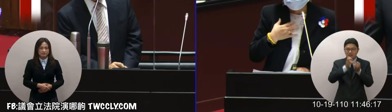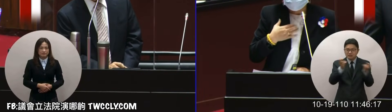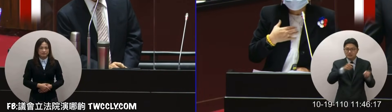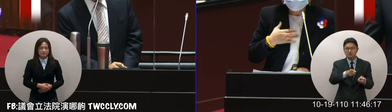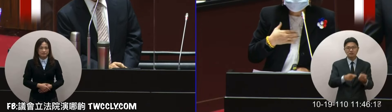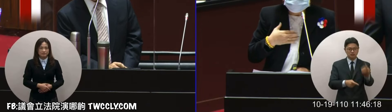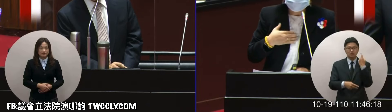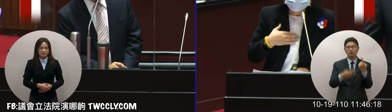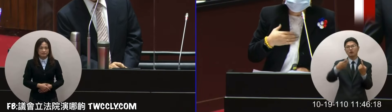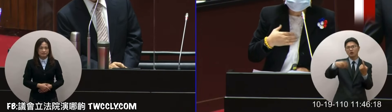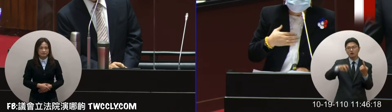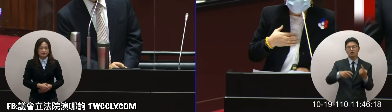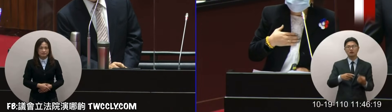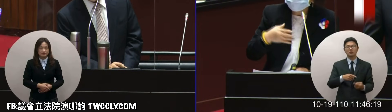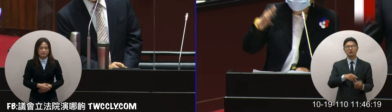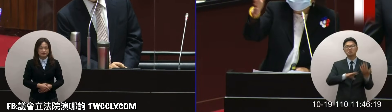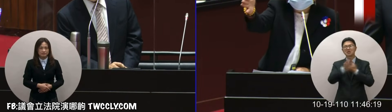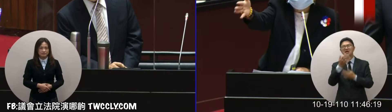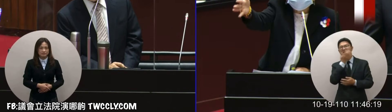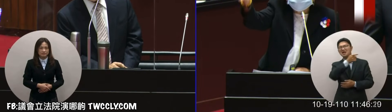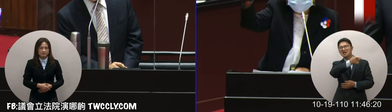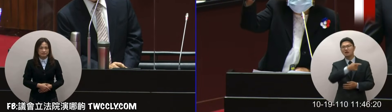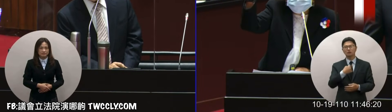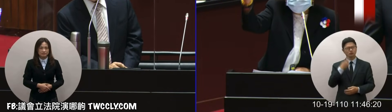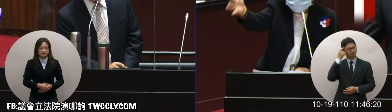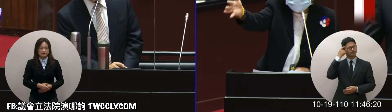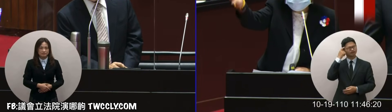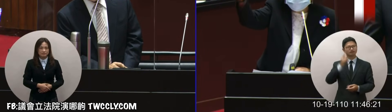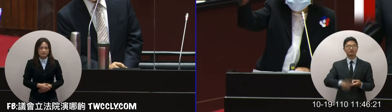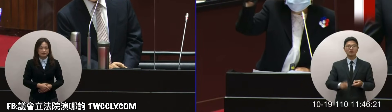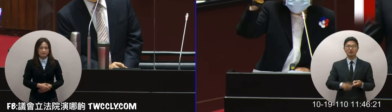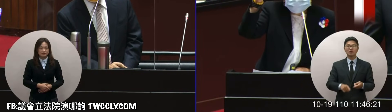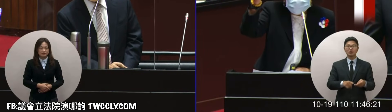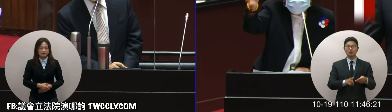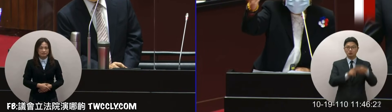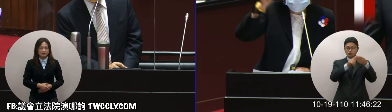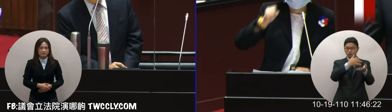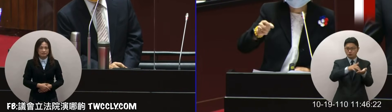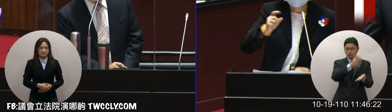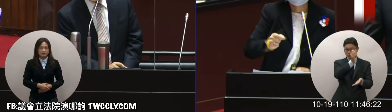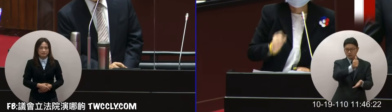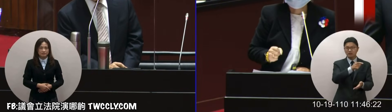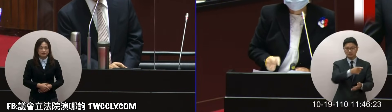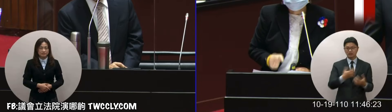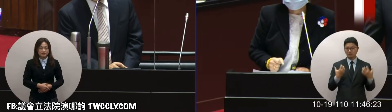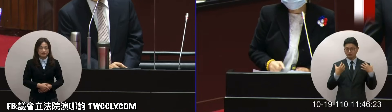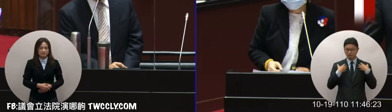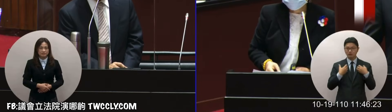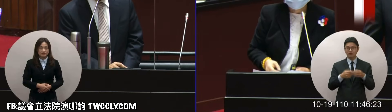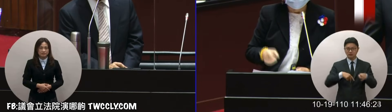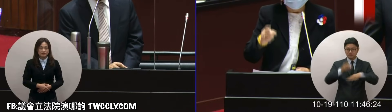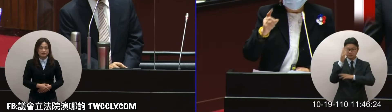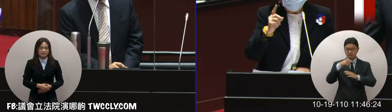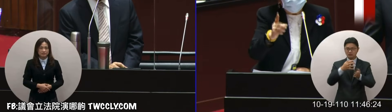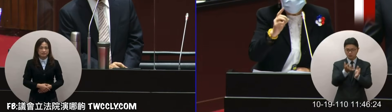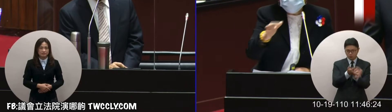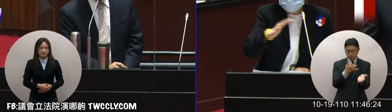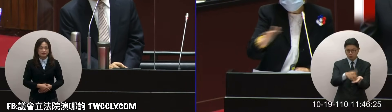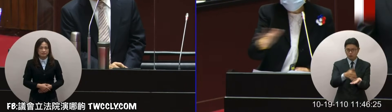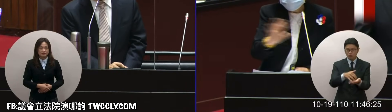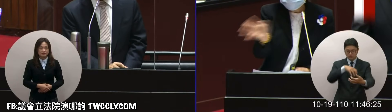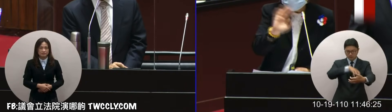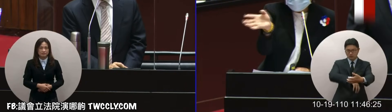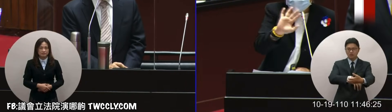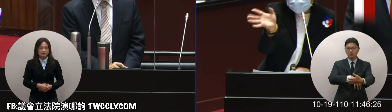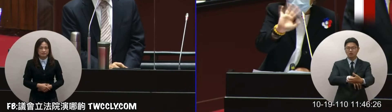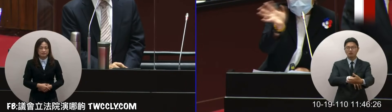我讲实在我嘛真唔甘，为什么？因为在主计总处遐掌控的行政预算里面呢。我们很多